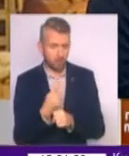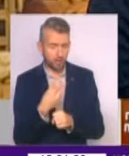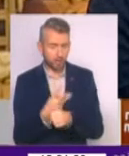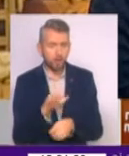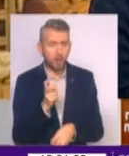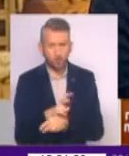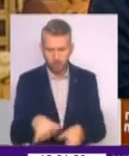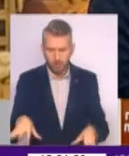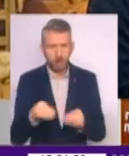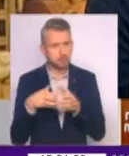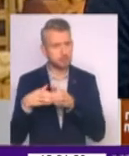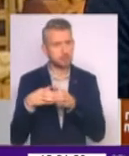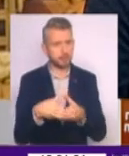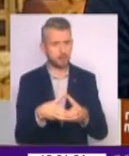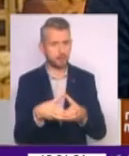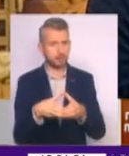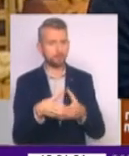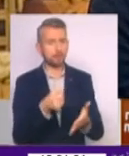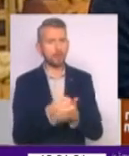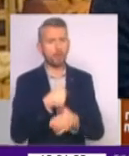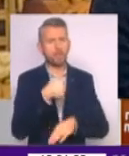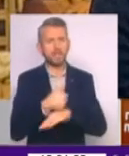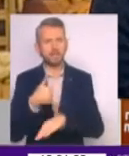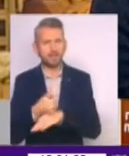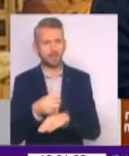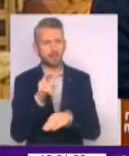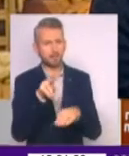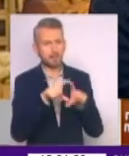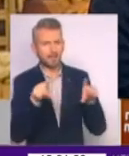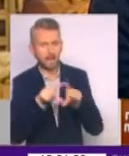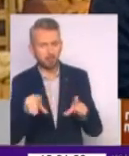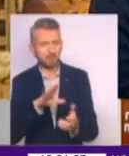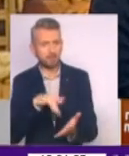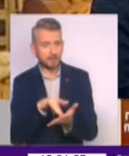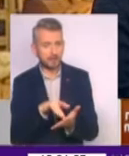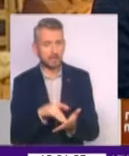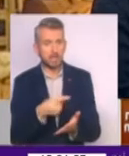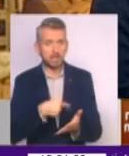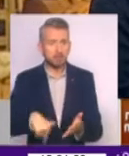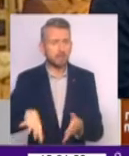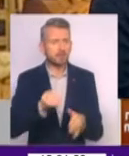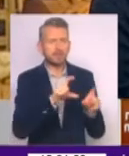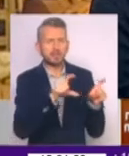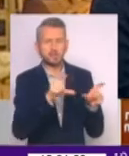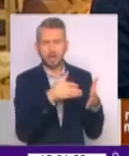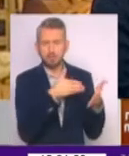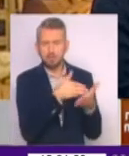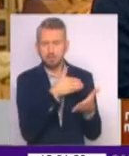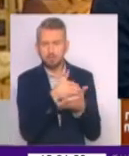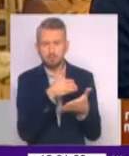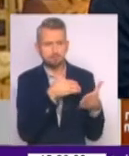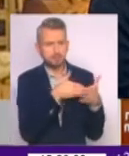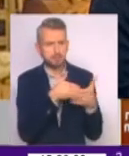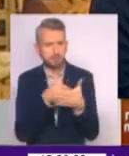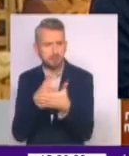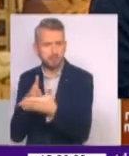приходив з ними до керівників відповідних департаментів в місті І ми всі інстанції пройшли, і мені дуже